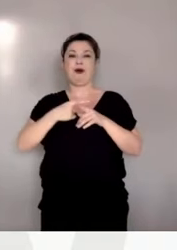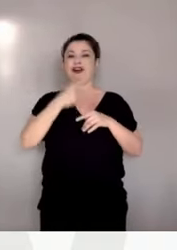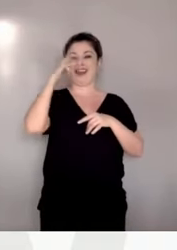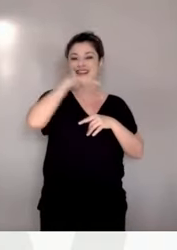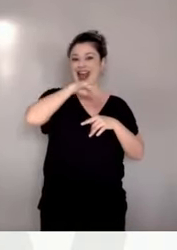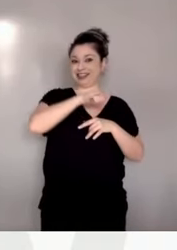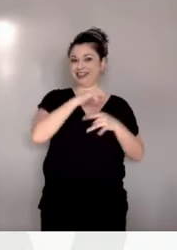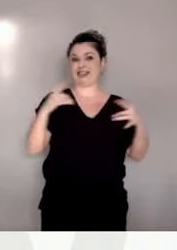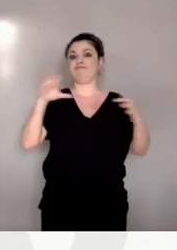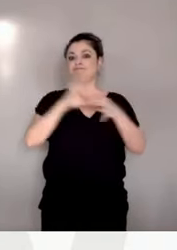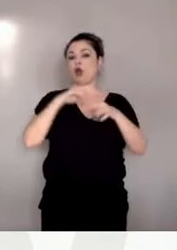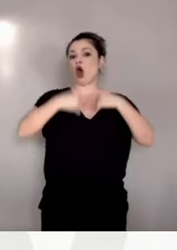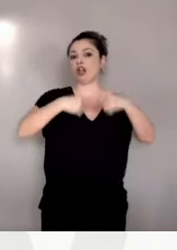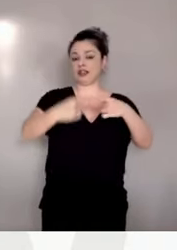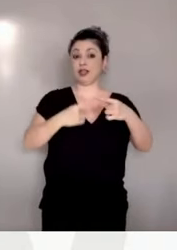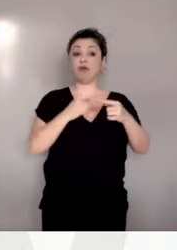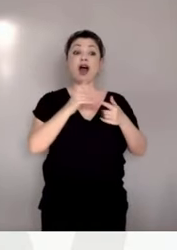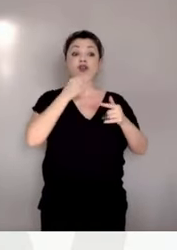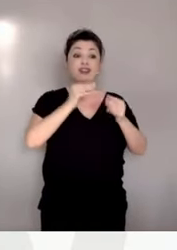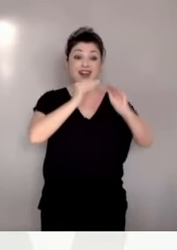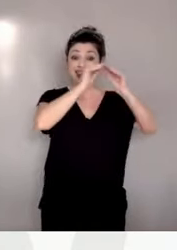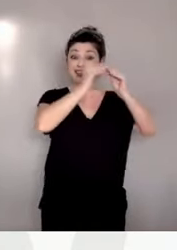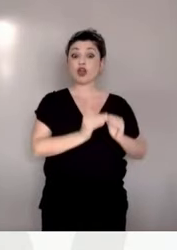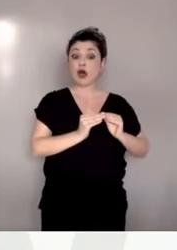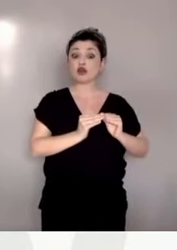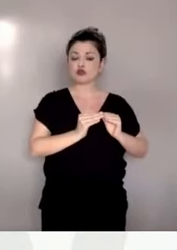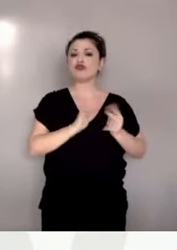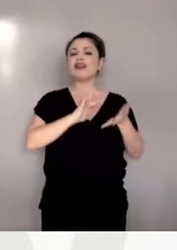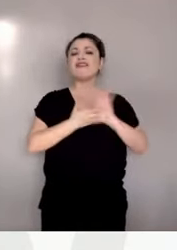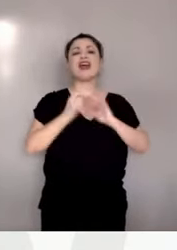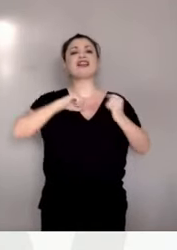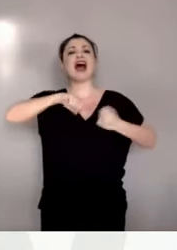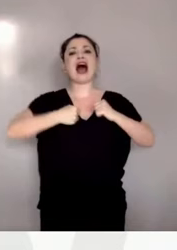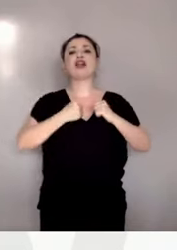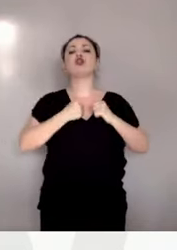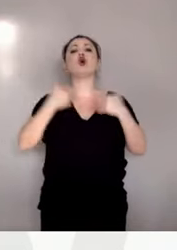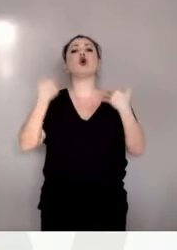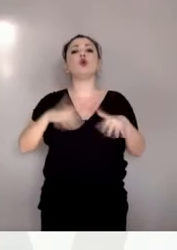un atto fortemente propositivo, fortemente